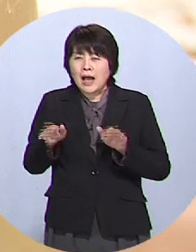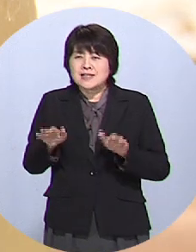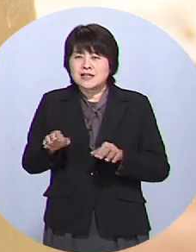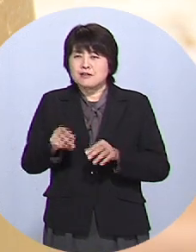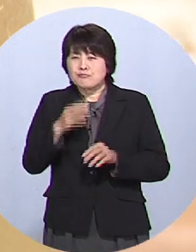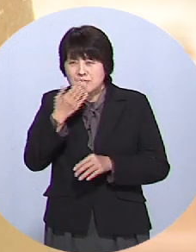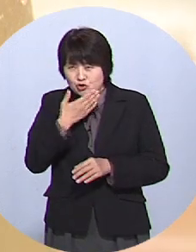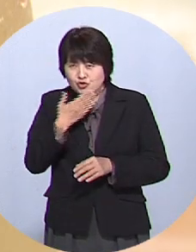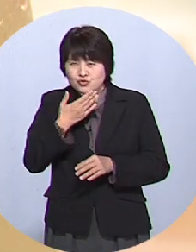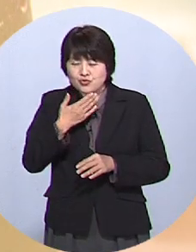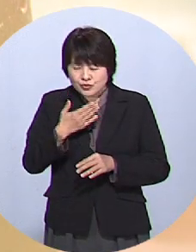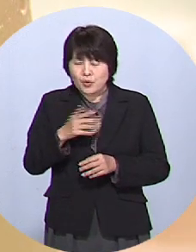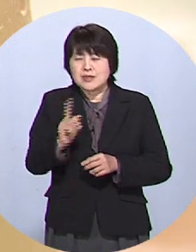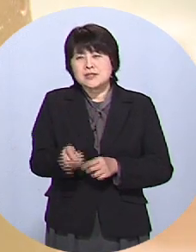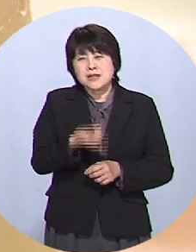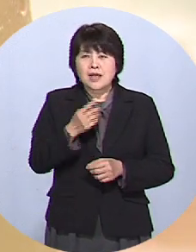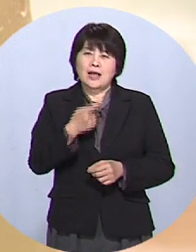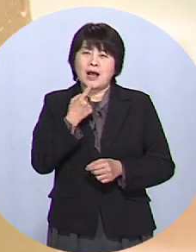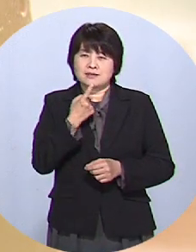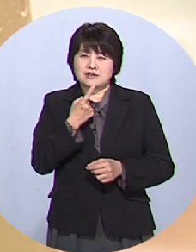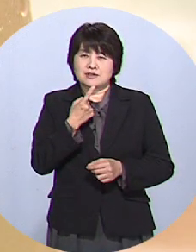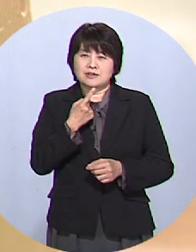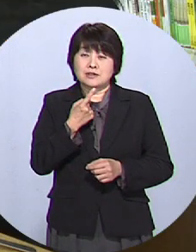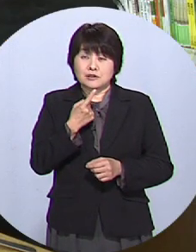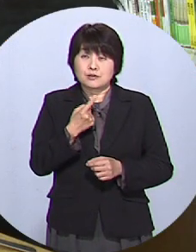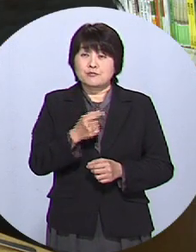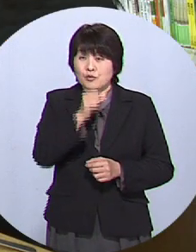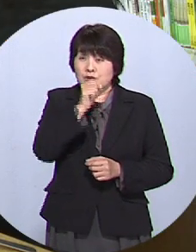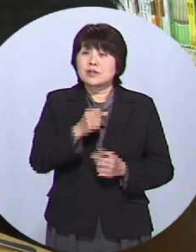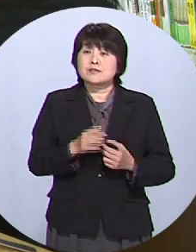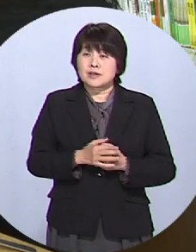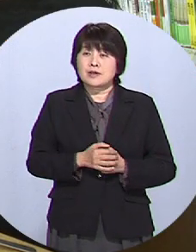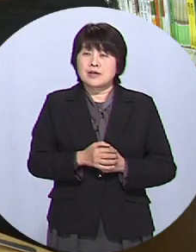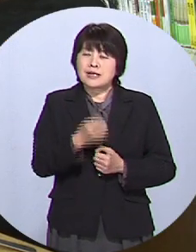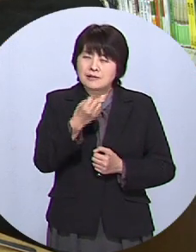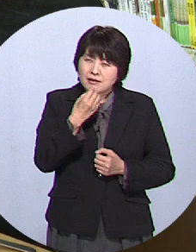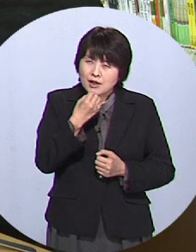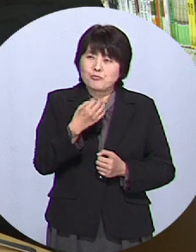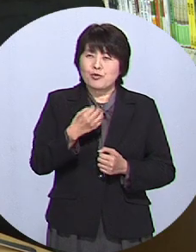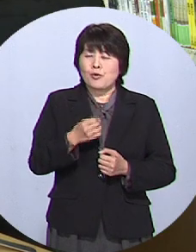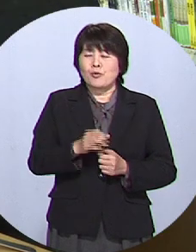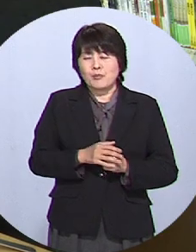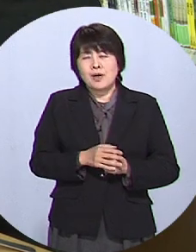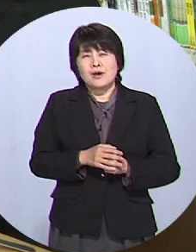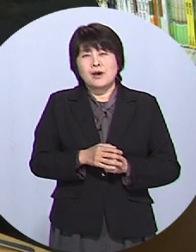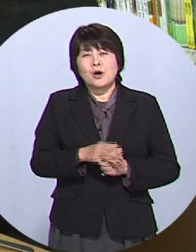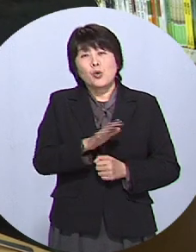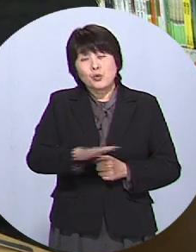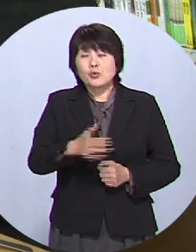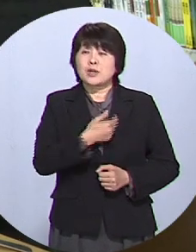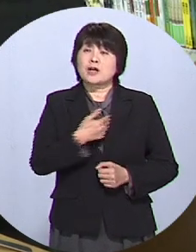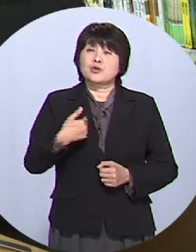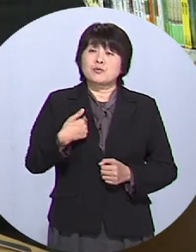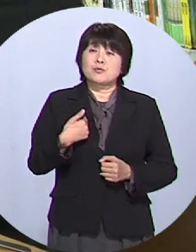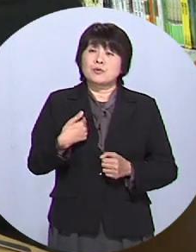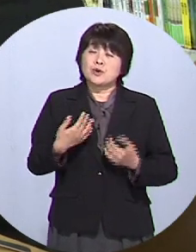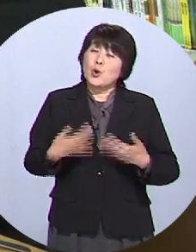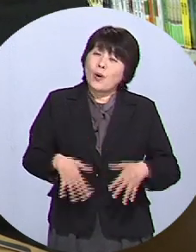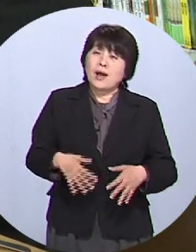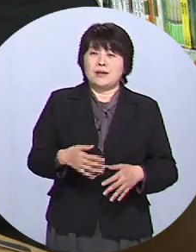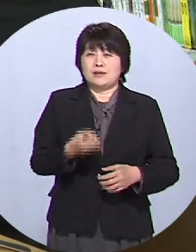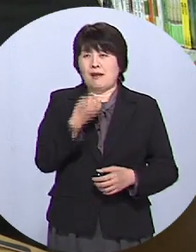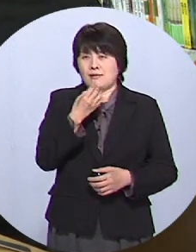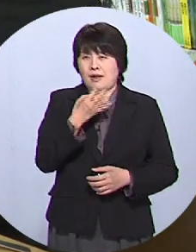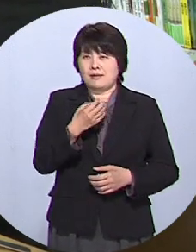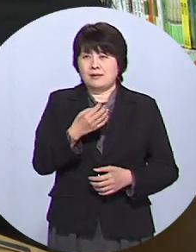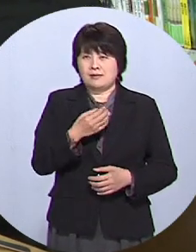。 ちゃんと蜂蜜の風味も伝わるんですよ。しかも炭酸も、 はい、 なんか子供でも飲めるぐらいの微炭酸で美